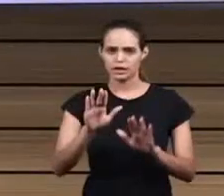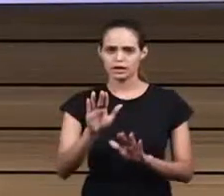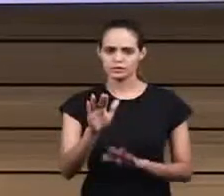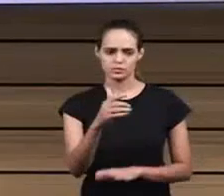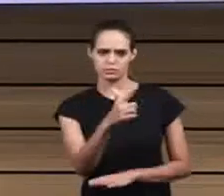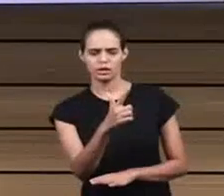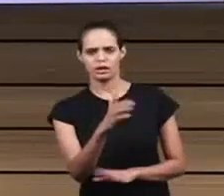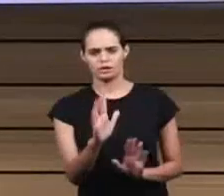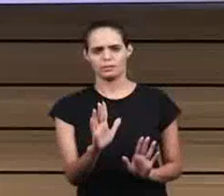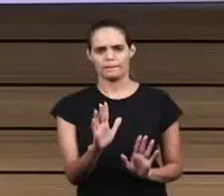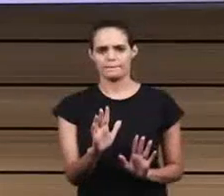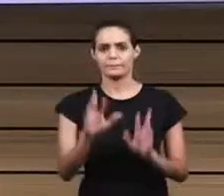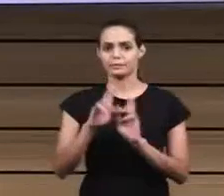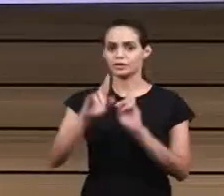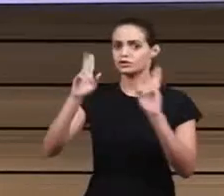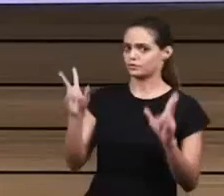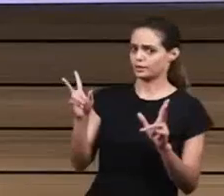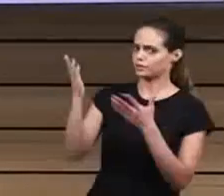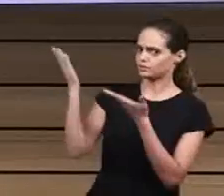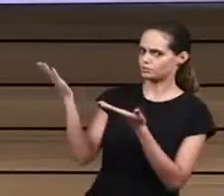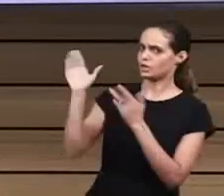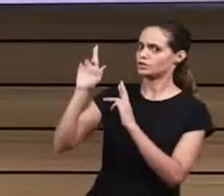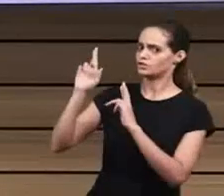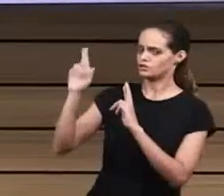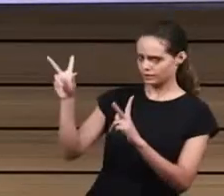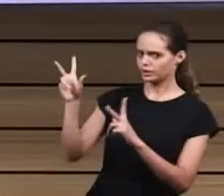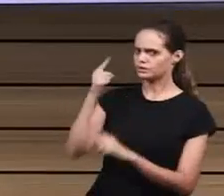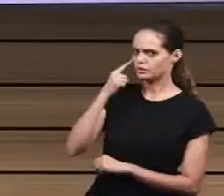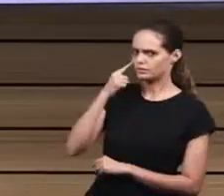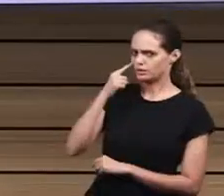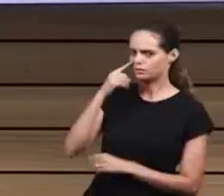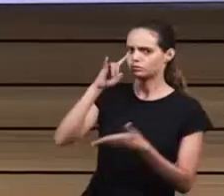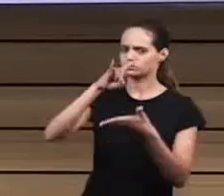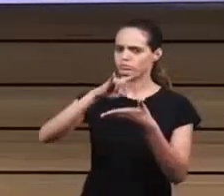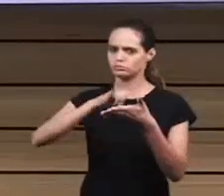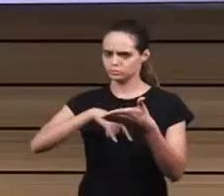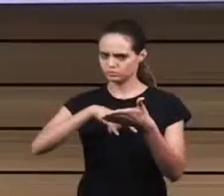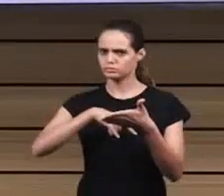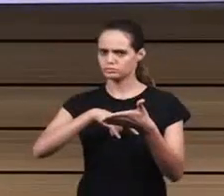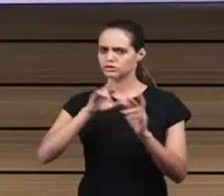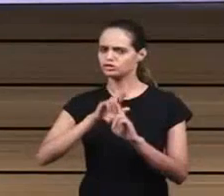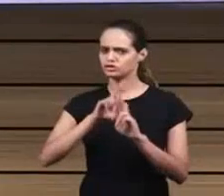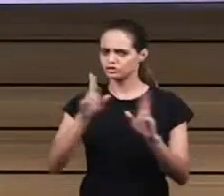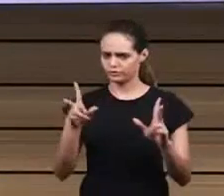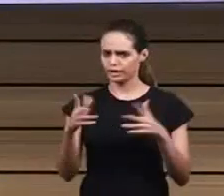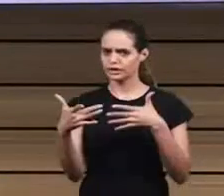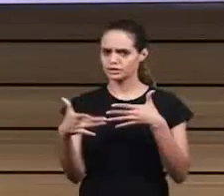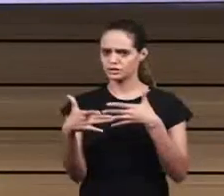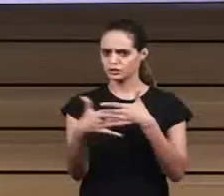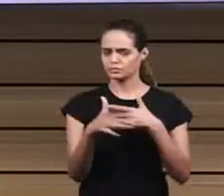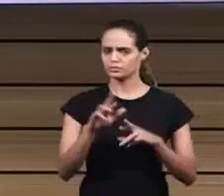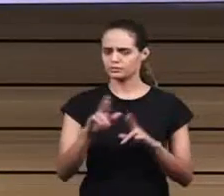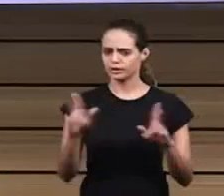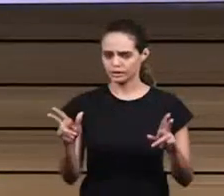es infolge einer Hirnlähmung geistige Behinderung gibt, aber es gibt auch eine Hirnlähmung ohne